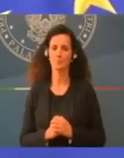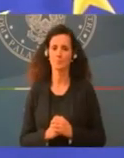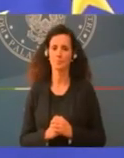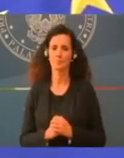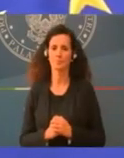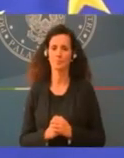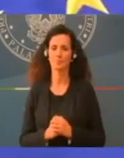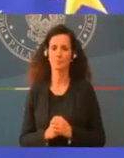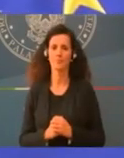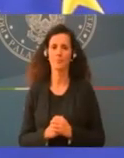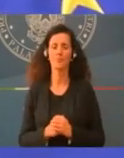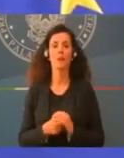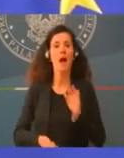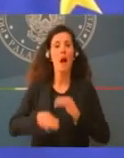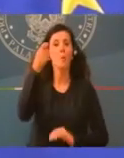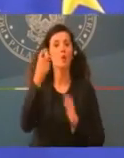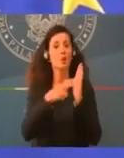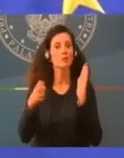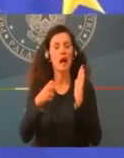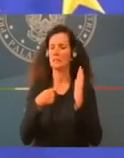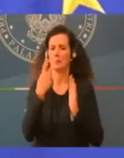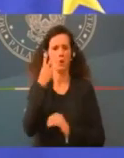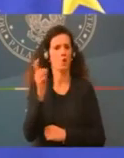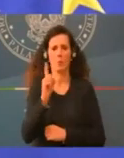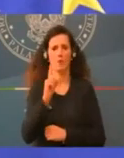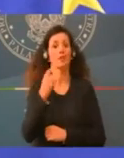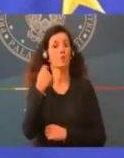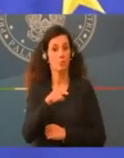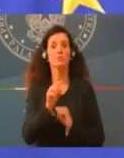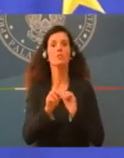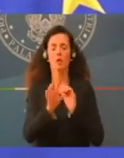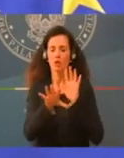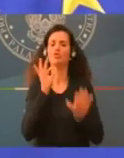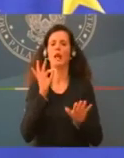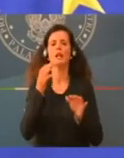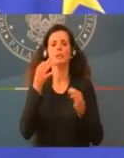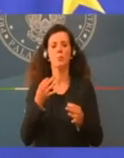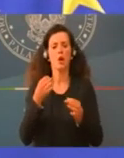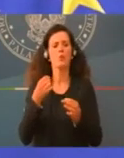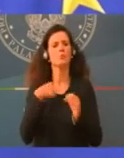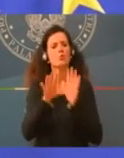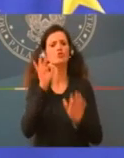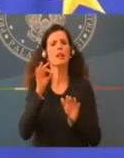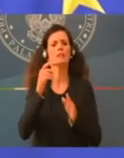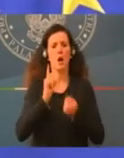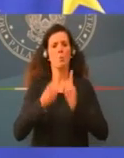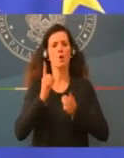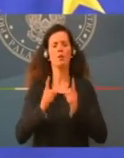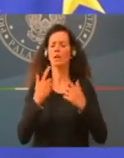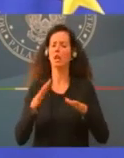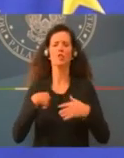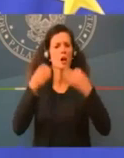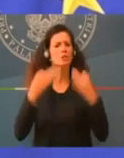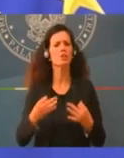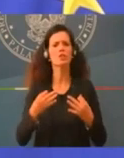che abbiamo perseguito sino all'ultimo nonostante la grave recessione economica sociale che stiamo attraversando non